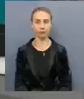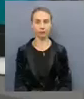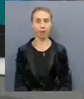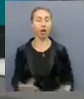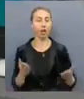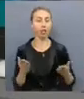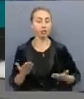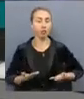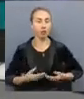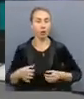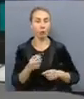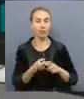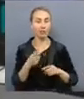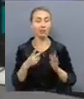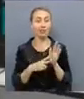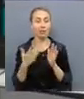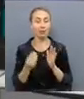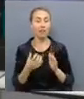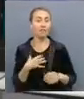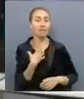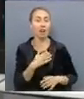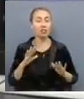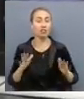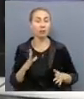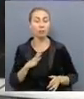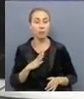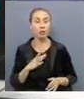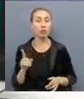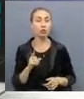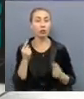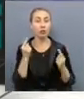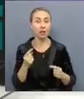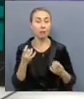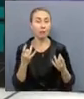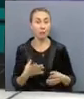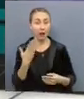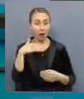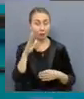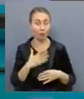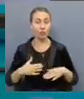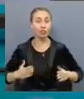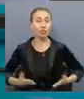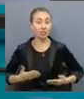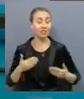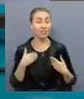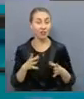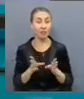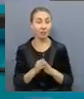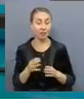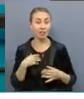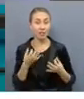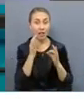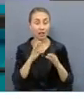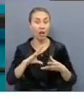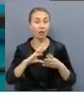Чем жила область эти 7 дней? Какие важные события произошли и что они означают для простых акмолинцев? Здравствуйте! Вместе с моими коллегами